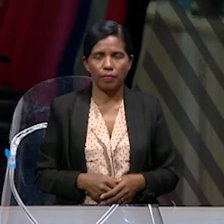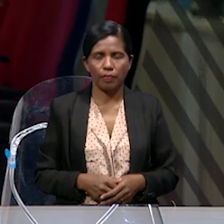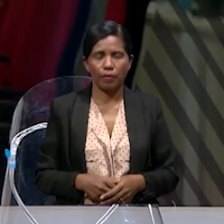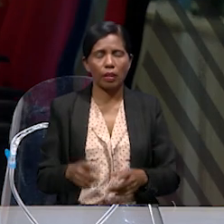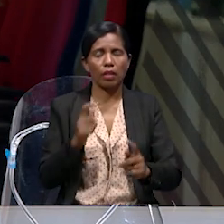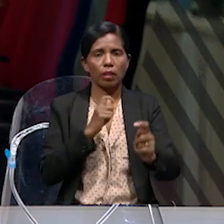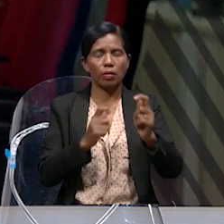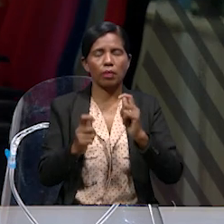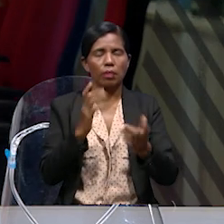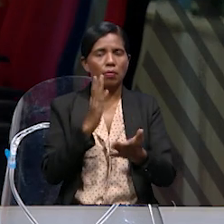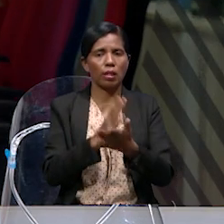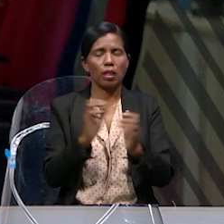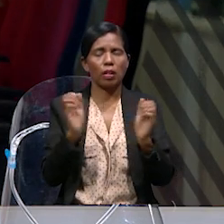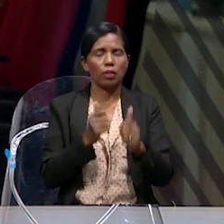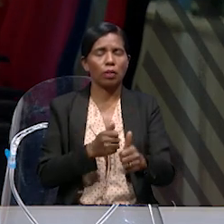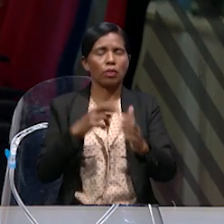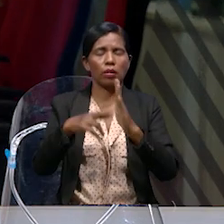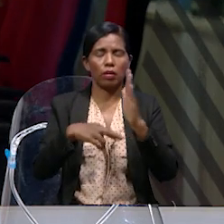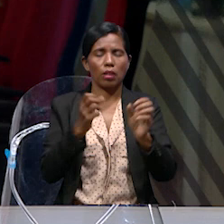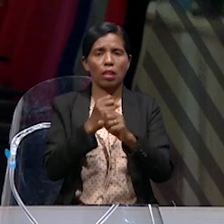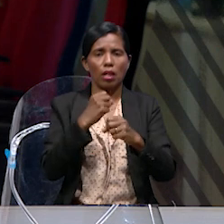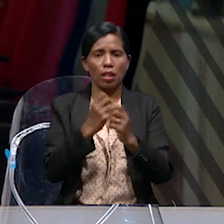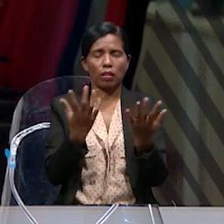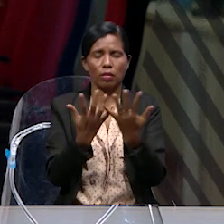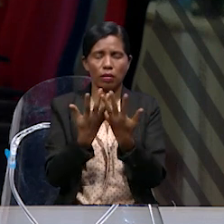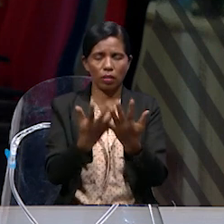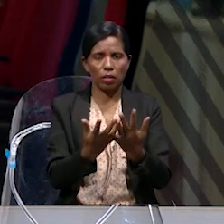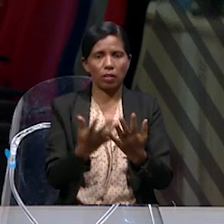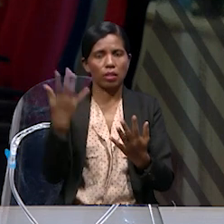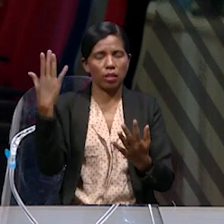Transporte para la Tuire Egres, crea engrafamento e área mandarim, tobe bora.